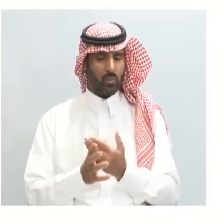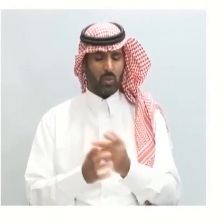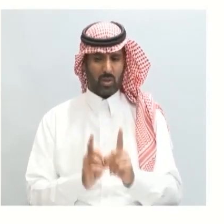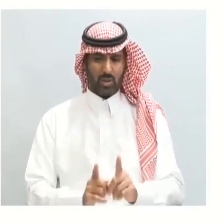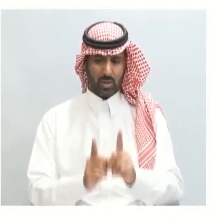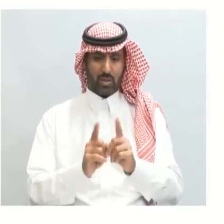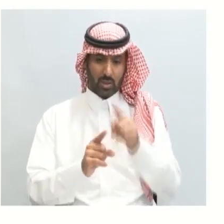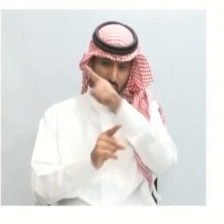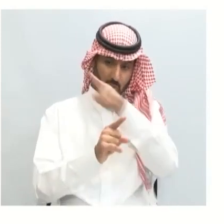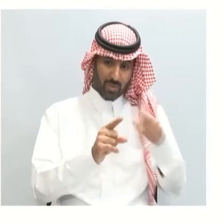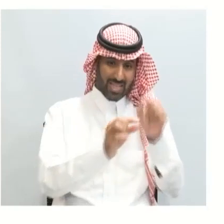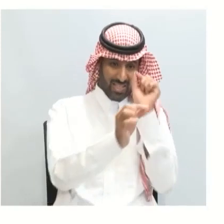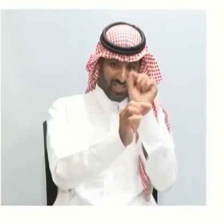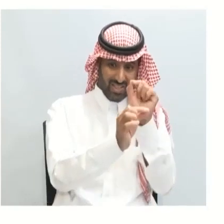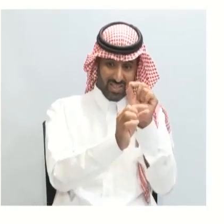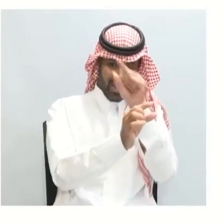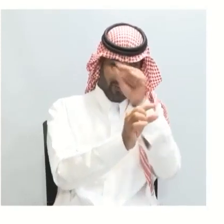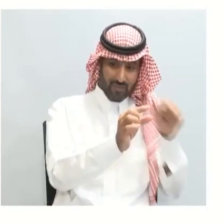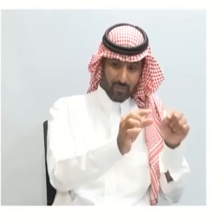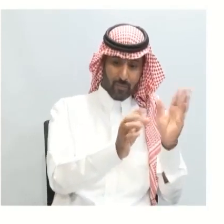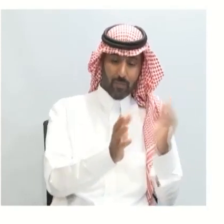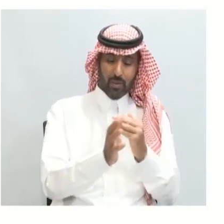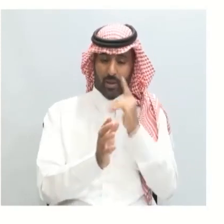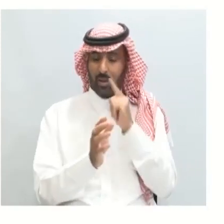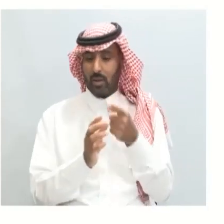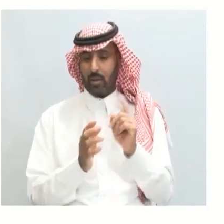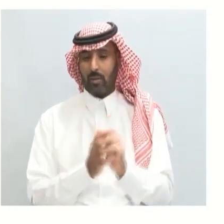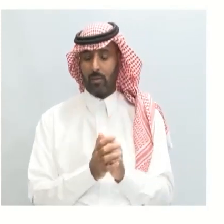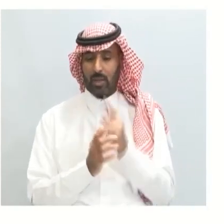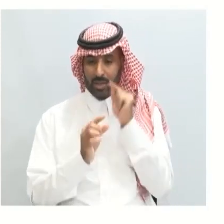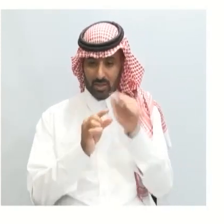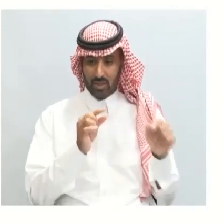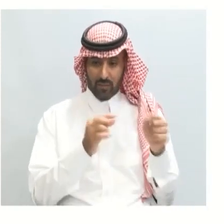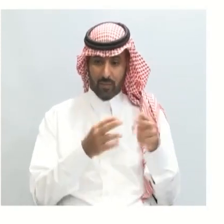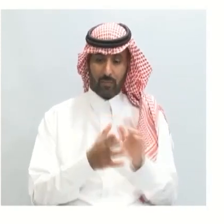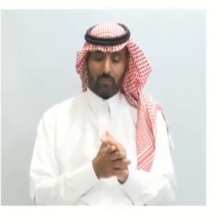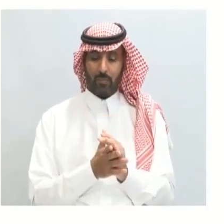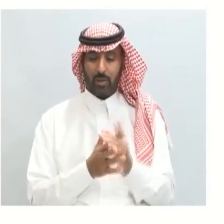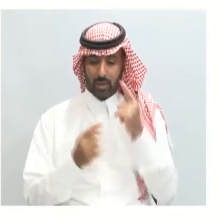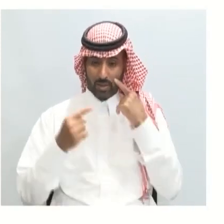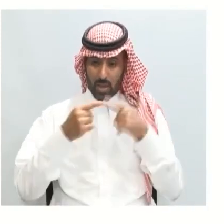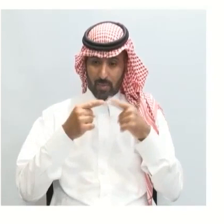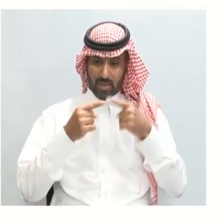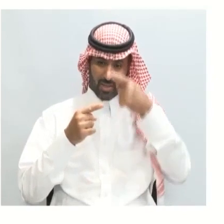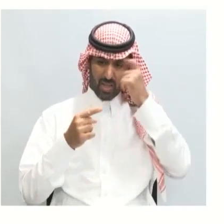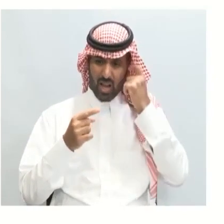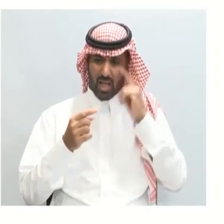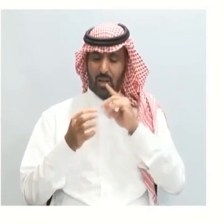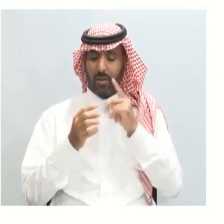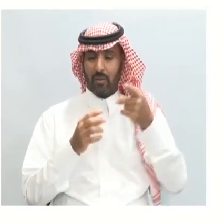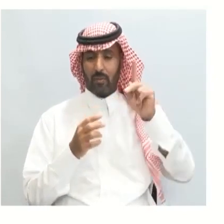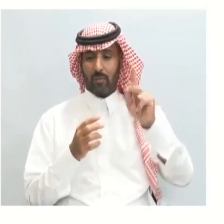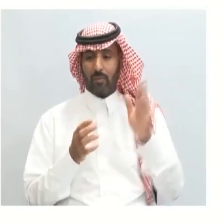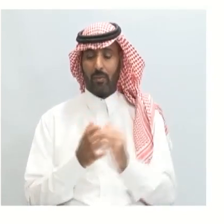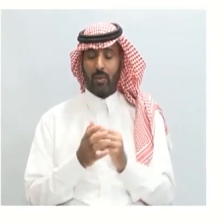مباشر لاحظ انها مرت بالصفر نسميه الصفر المطلق اذا تقابل درجه الحراره الصفر كلفن